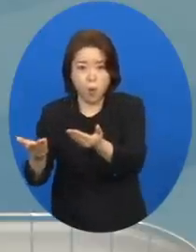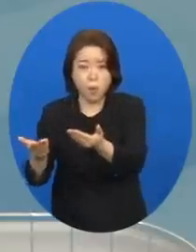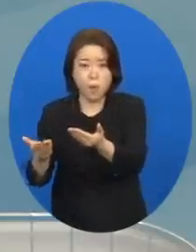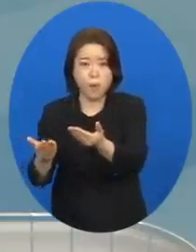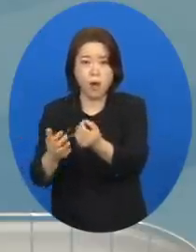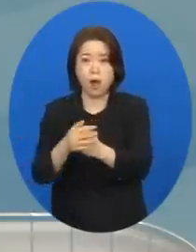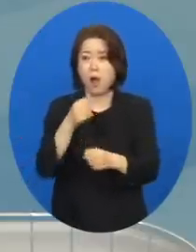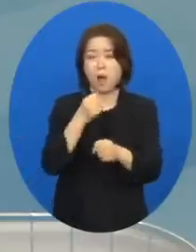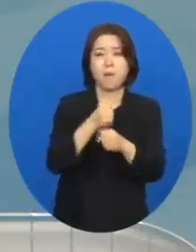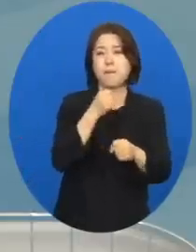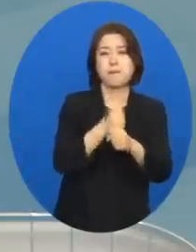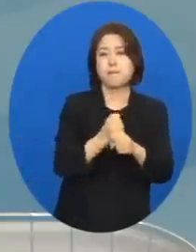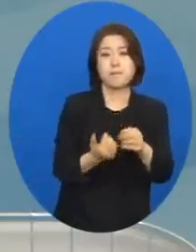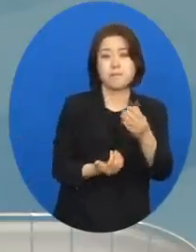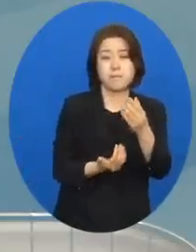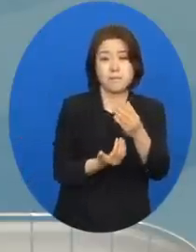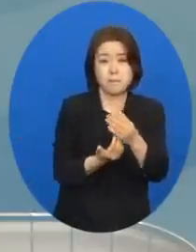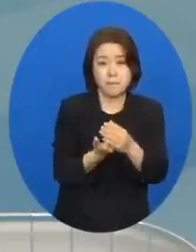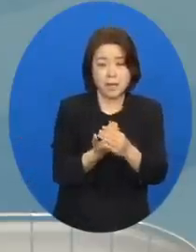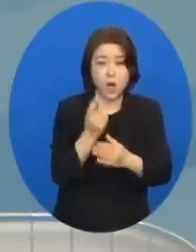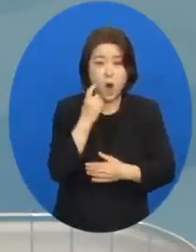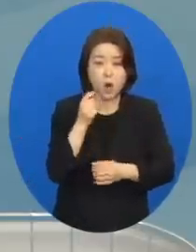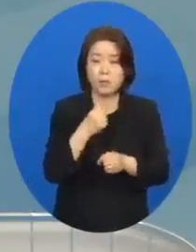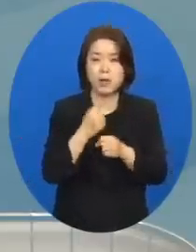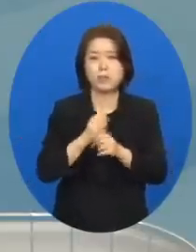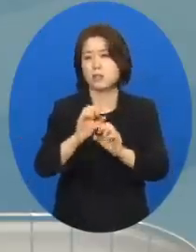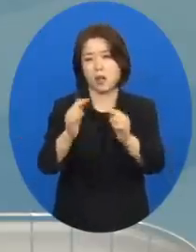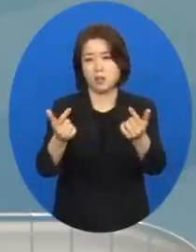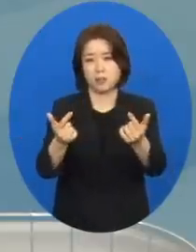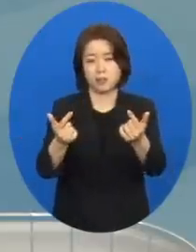그렇게 만들어낸 말 아닙니다.